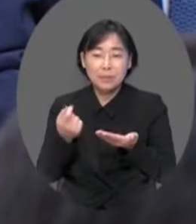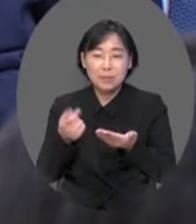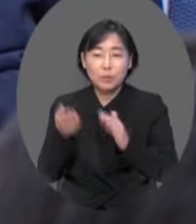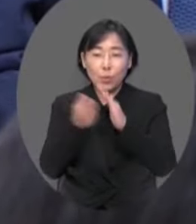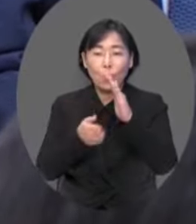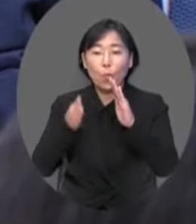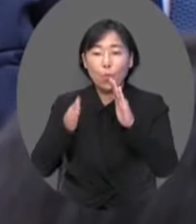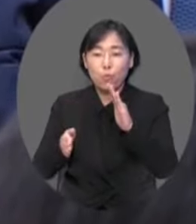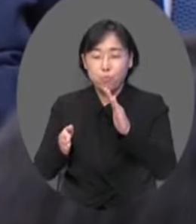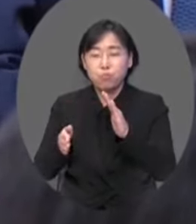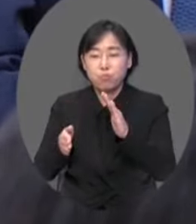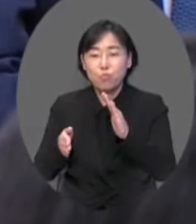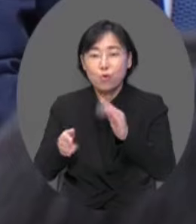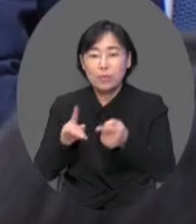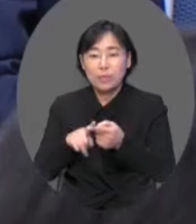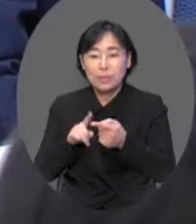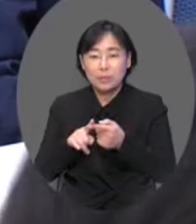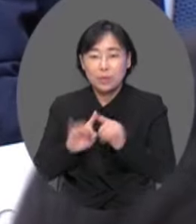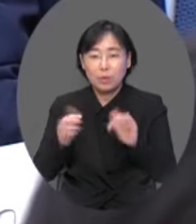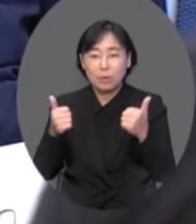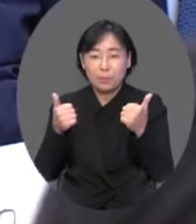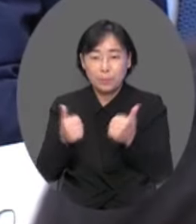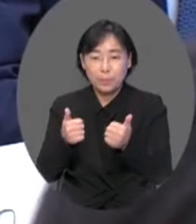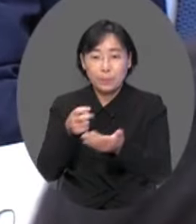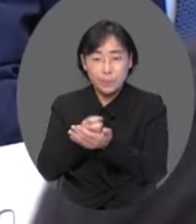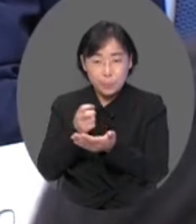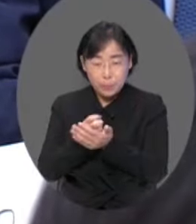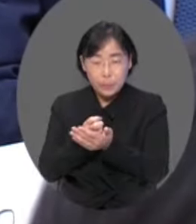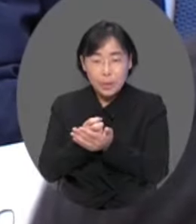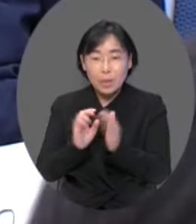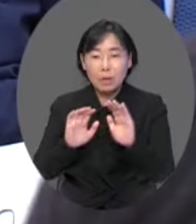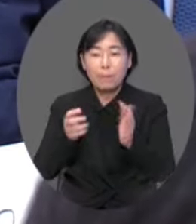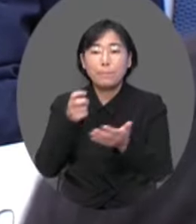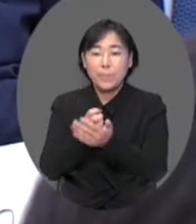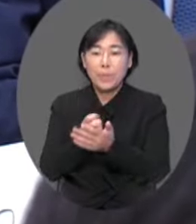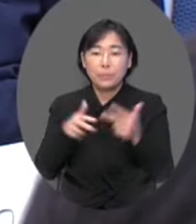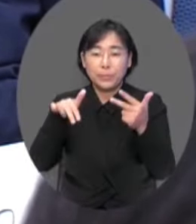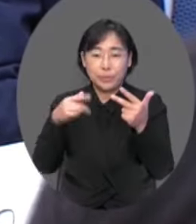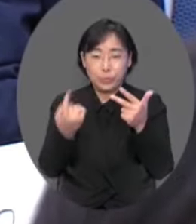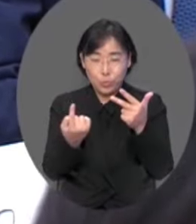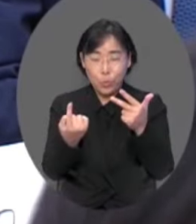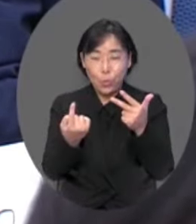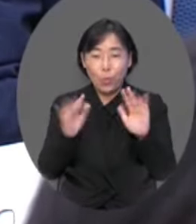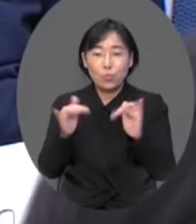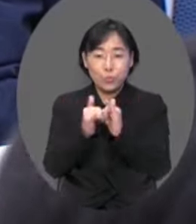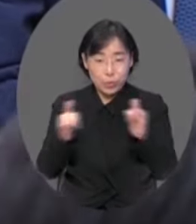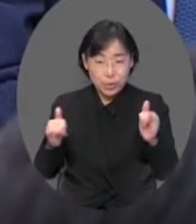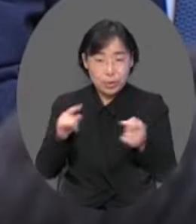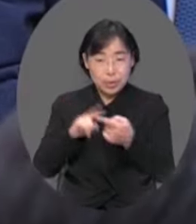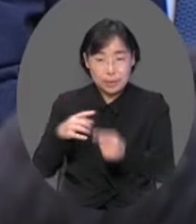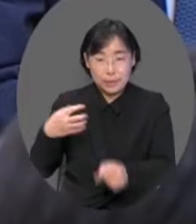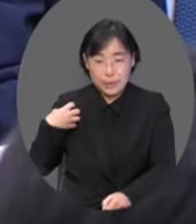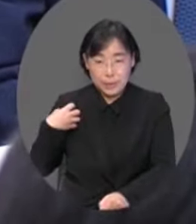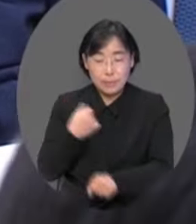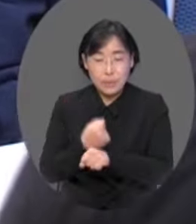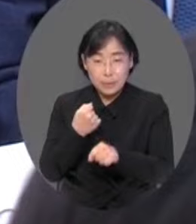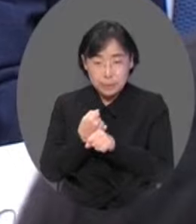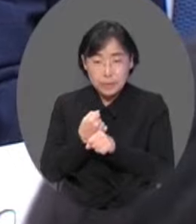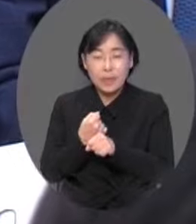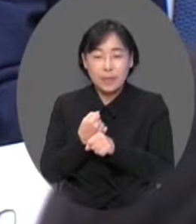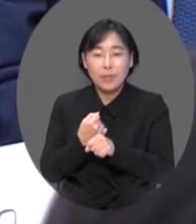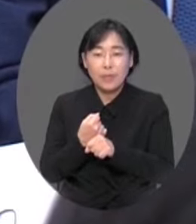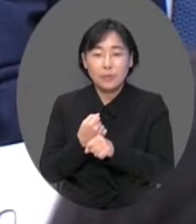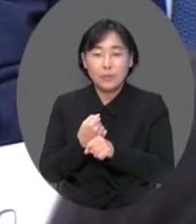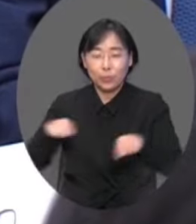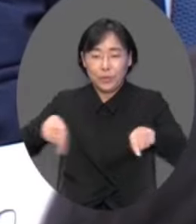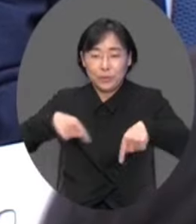공무원은 국민 전체에 대한 봉사자다, 국민 전체에 대해 책임을 진다, 그리고 신분과 정치적